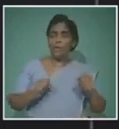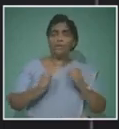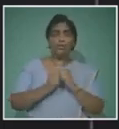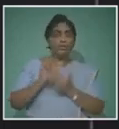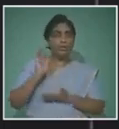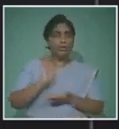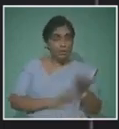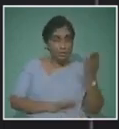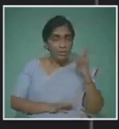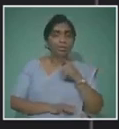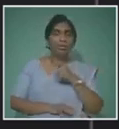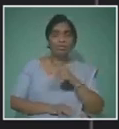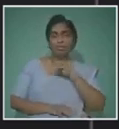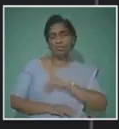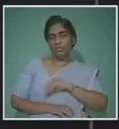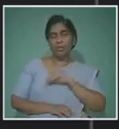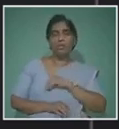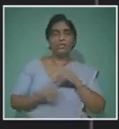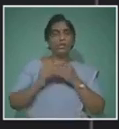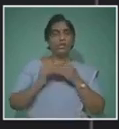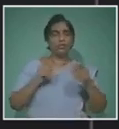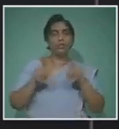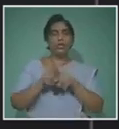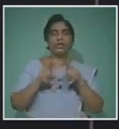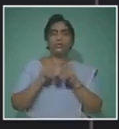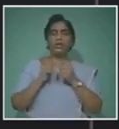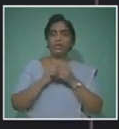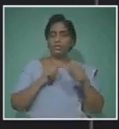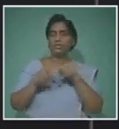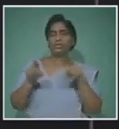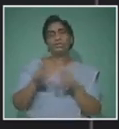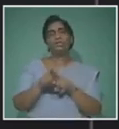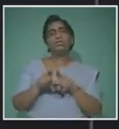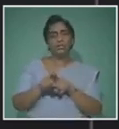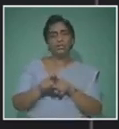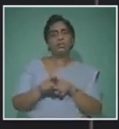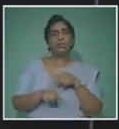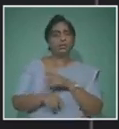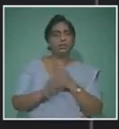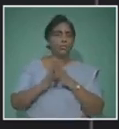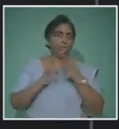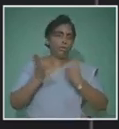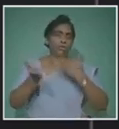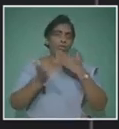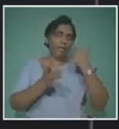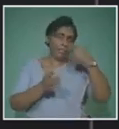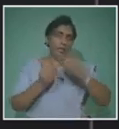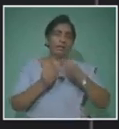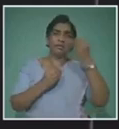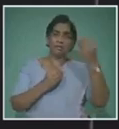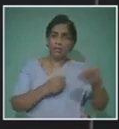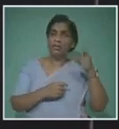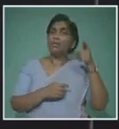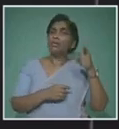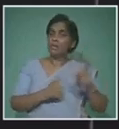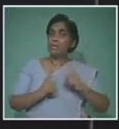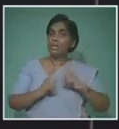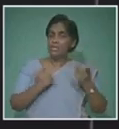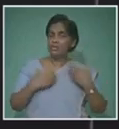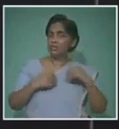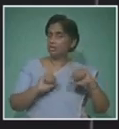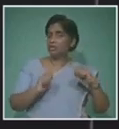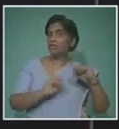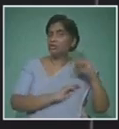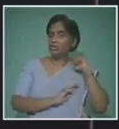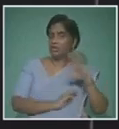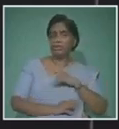රැකියාවක් කරගෙන ඒකෙන් ජීවත් වෙන ඒකෙන් තමන්ගේ දරුමල්ලන්ව පෝෂණය කරන අයට මීට වඩා තෙල් ප්‍රමාණයක් ලබා දීලා ඒ අයගේ ජීවිතය ශක්තිමත්